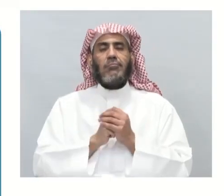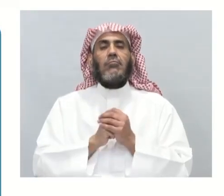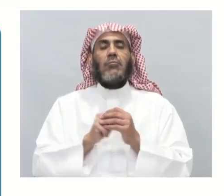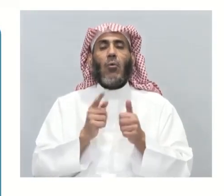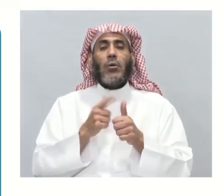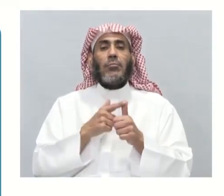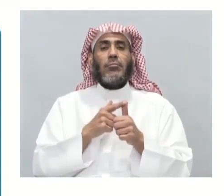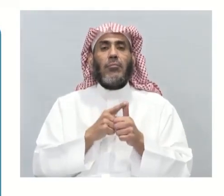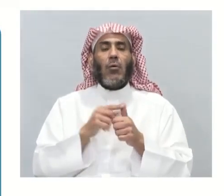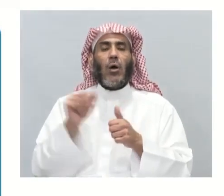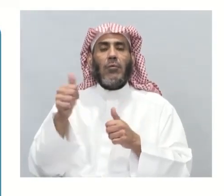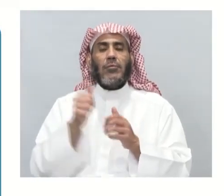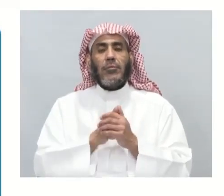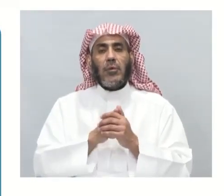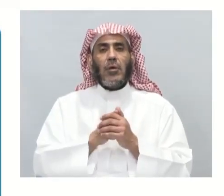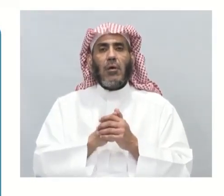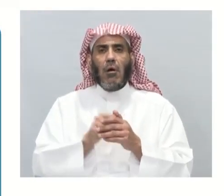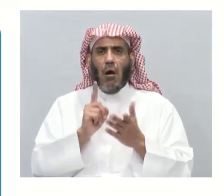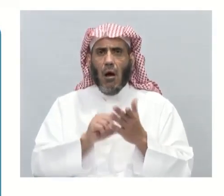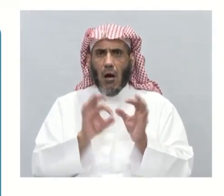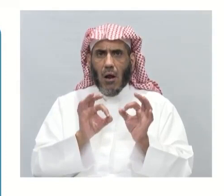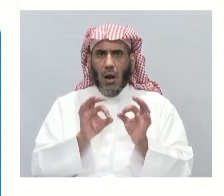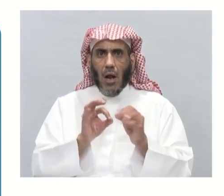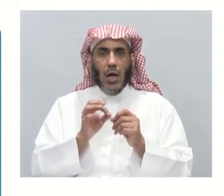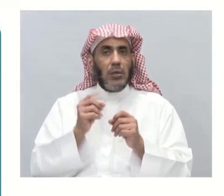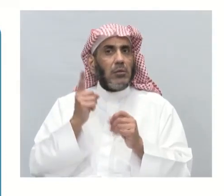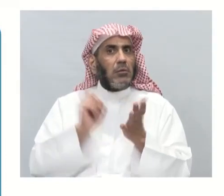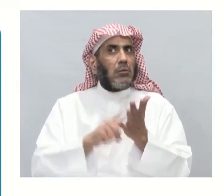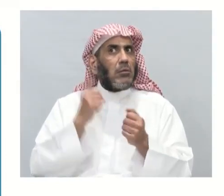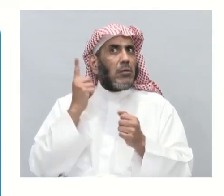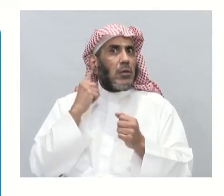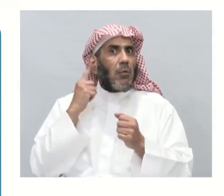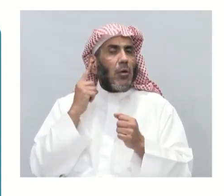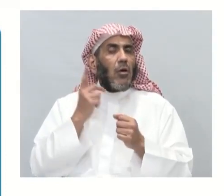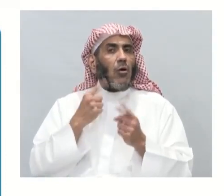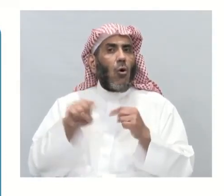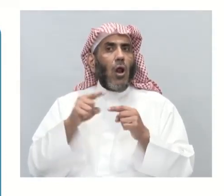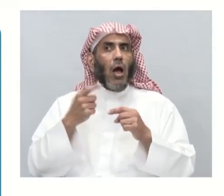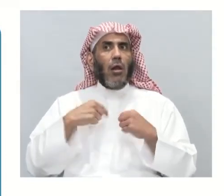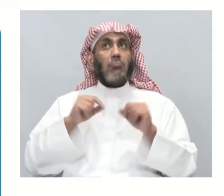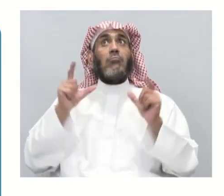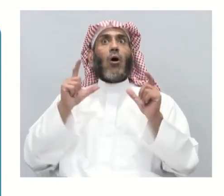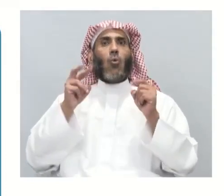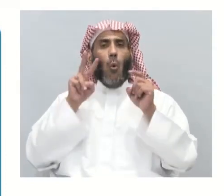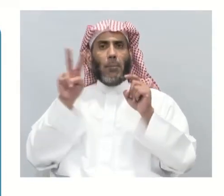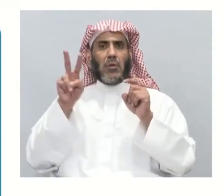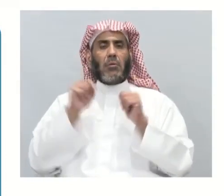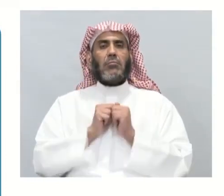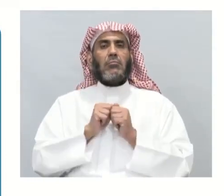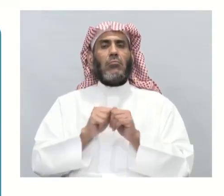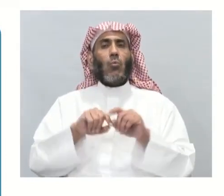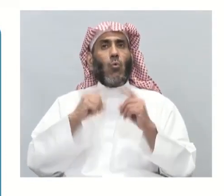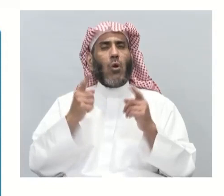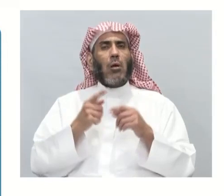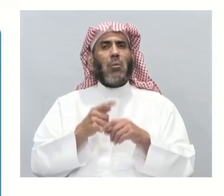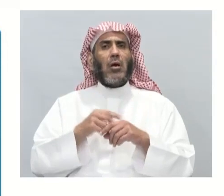اولا او الف قرر ان تستمع قل انا يقظ ومنتبه كلما